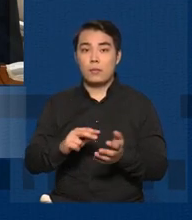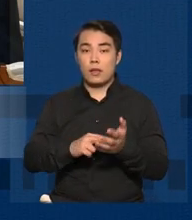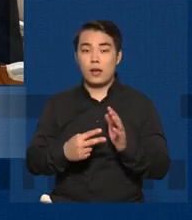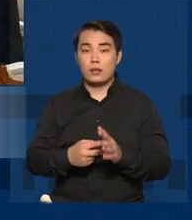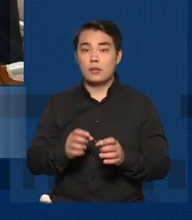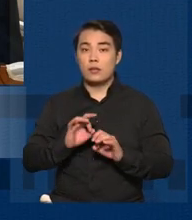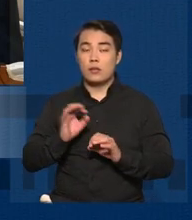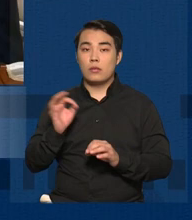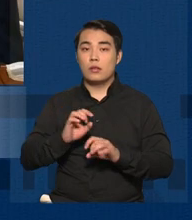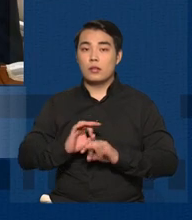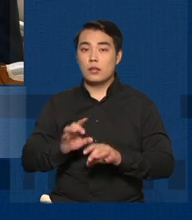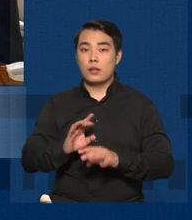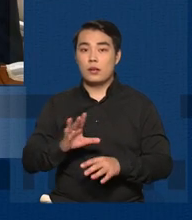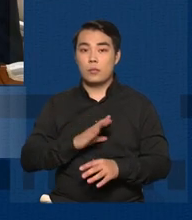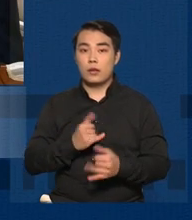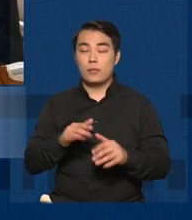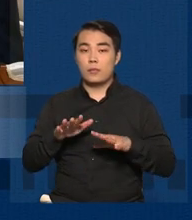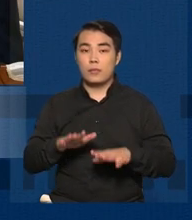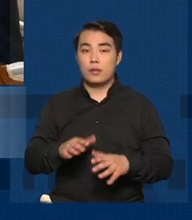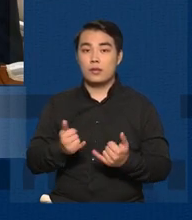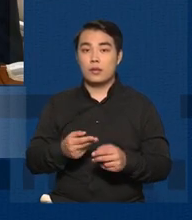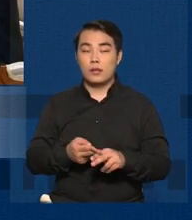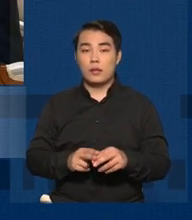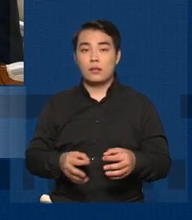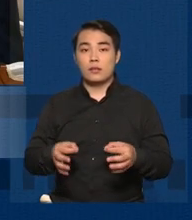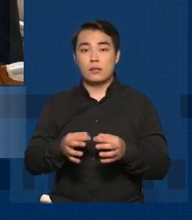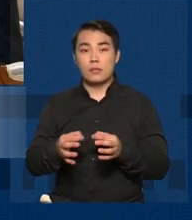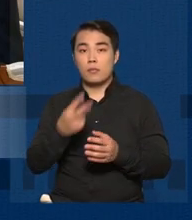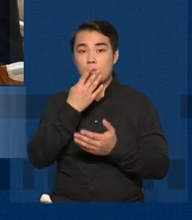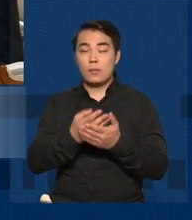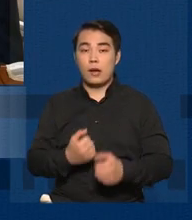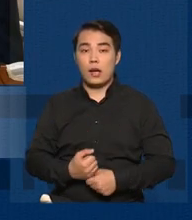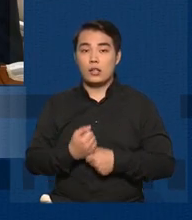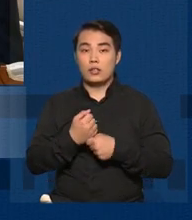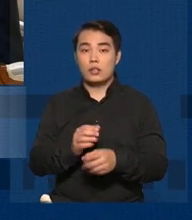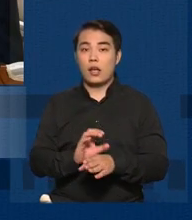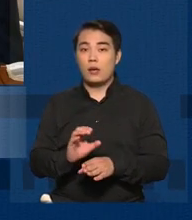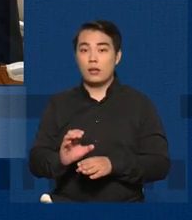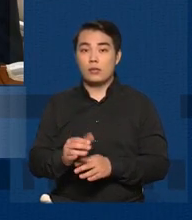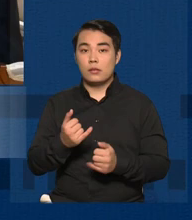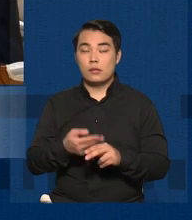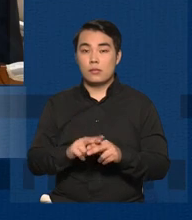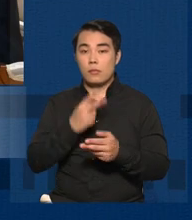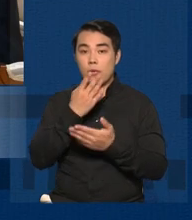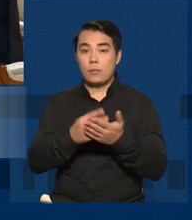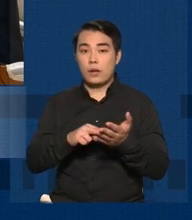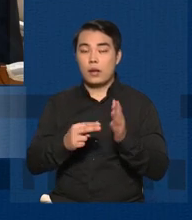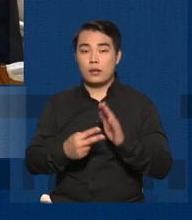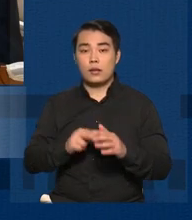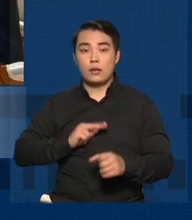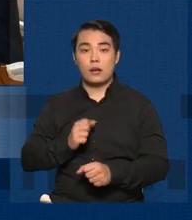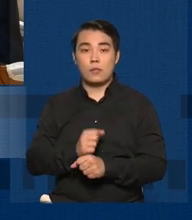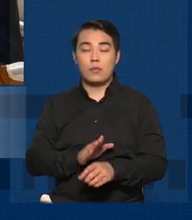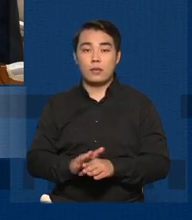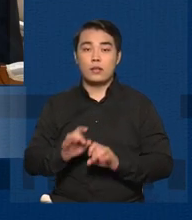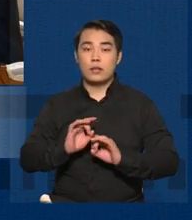айтты. Өндіріс орындары орналасқан өңірлерді дамытуға және қолдауға бағытталған әлеуметтік маңызы бар жобалар туралы да мәлімет